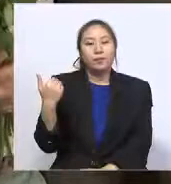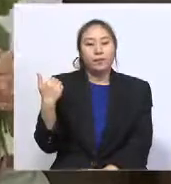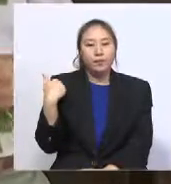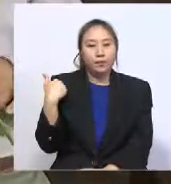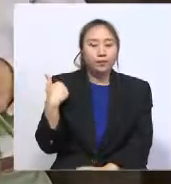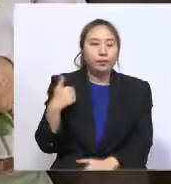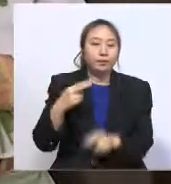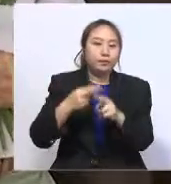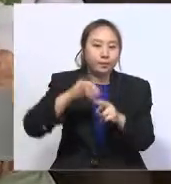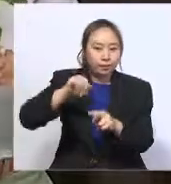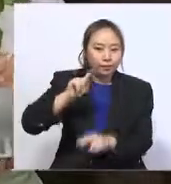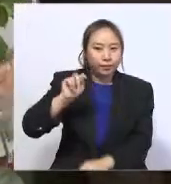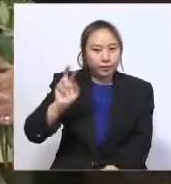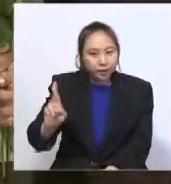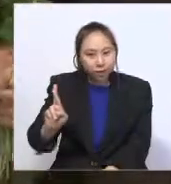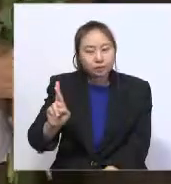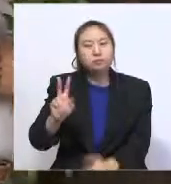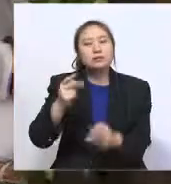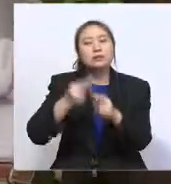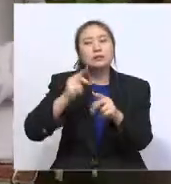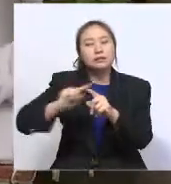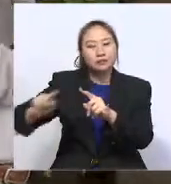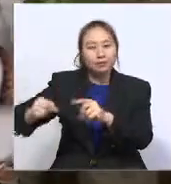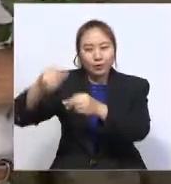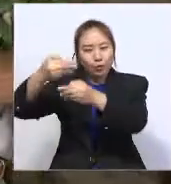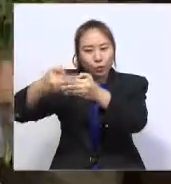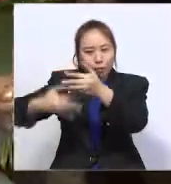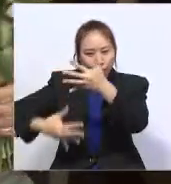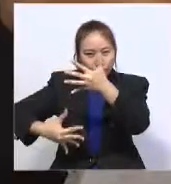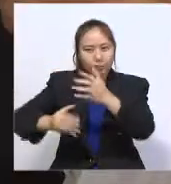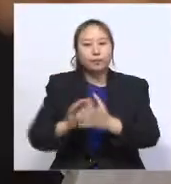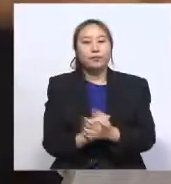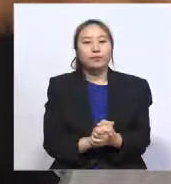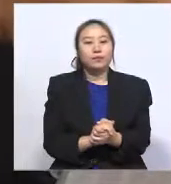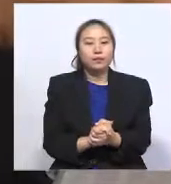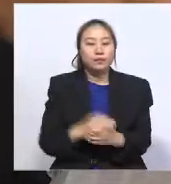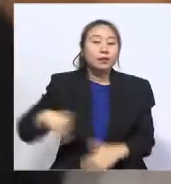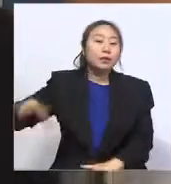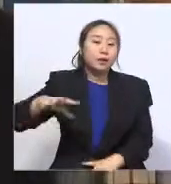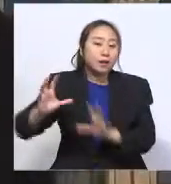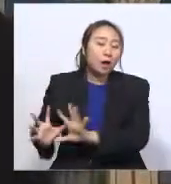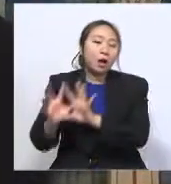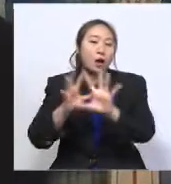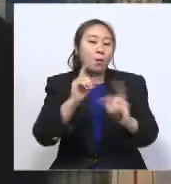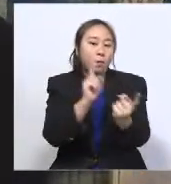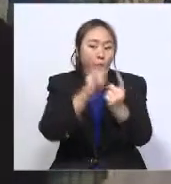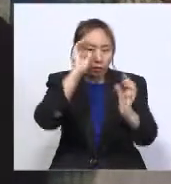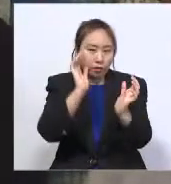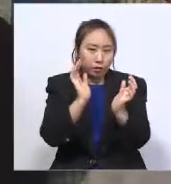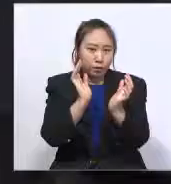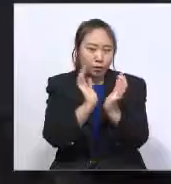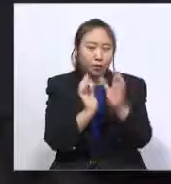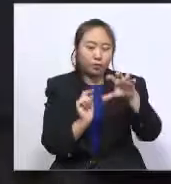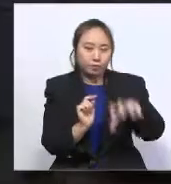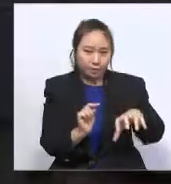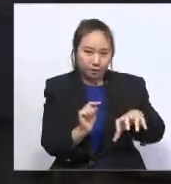รินายจตุรนต์ฉายแสนนายนพดลปัทมะนายวัฒนาเมืองสุขและนายกิติรัตน์ณระนองเข้าพบพนักงานสอบสวนนะครับที่กองปราบ